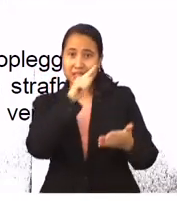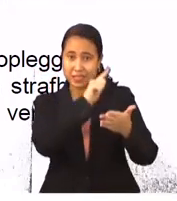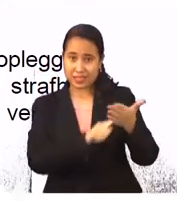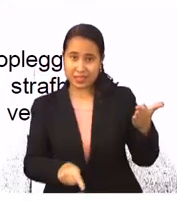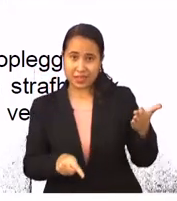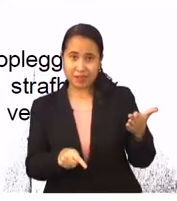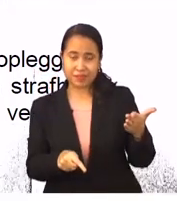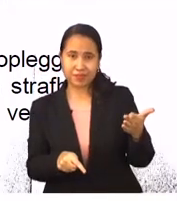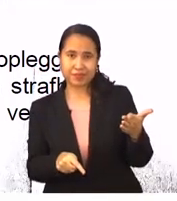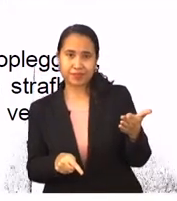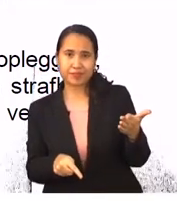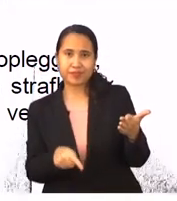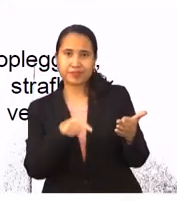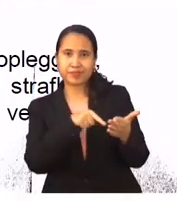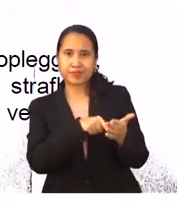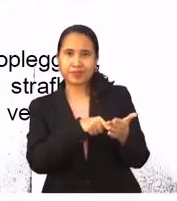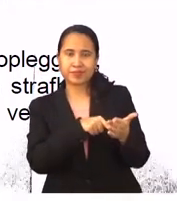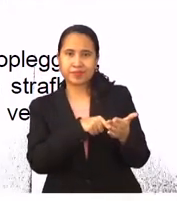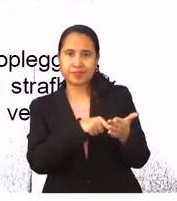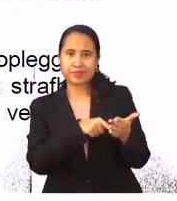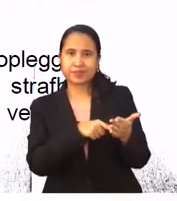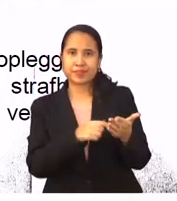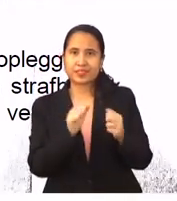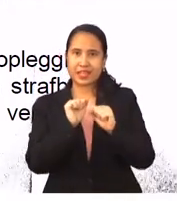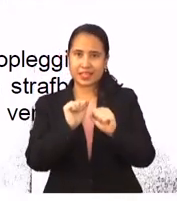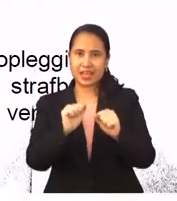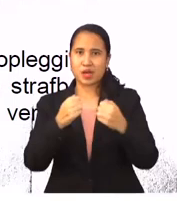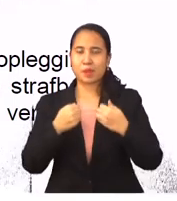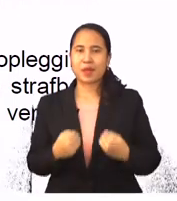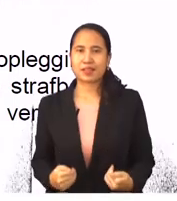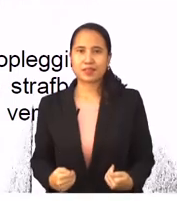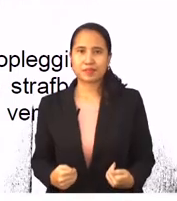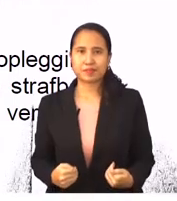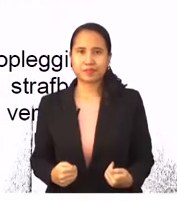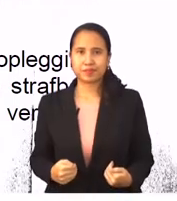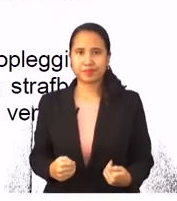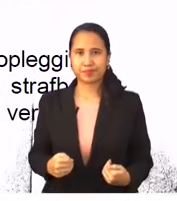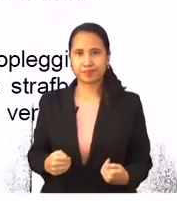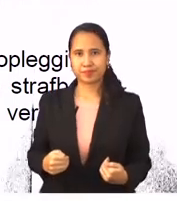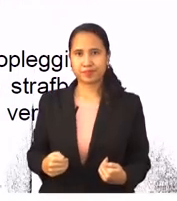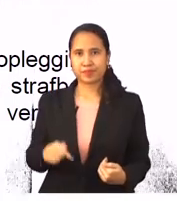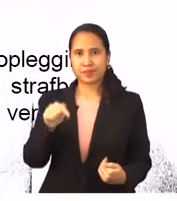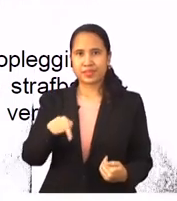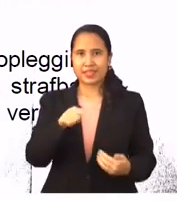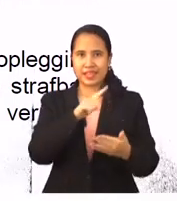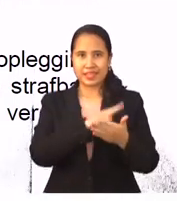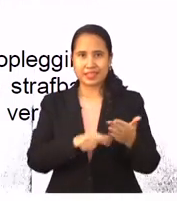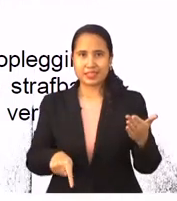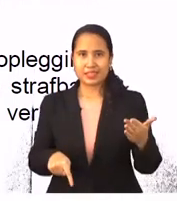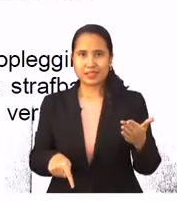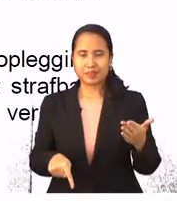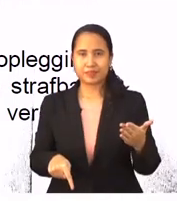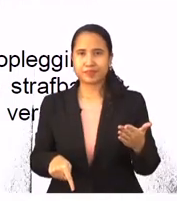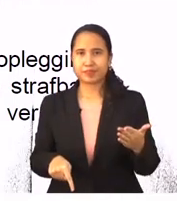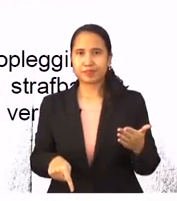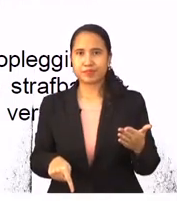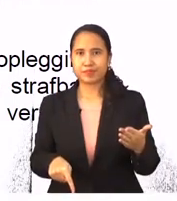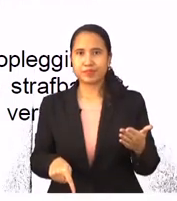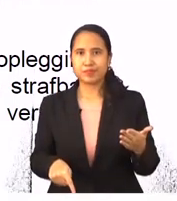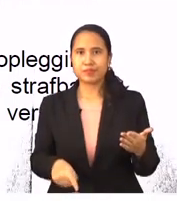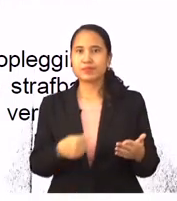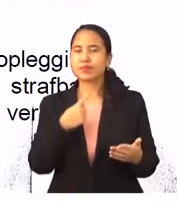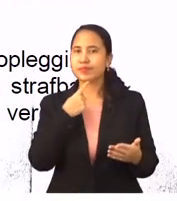eveneens gekwalificeerd worden als misdrijven tegen de menselijkheid. Oorlogsmisdrijven en genocide, welke